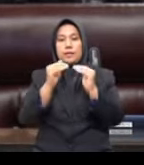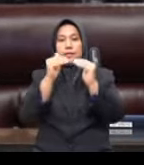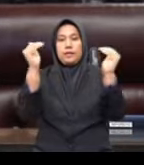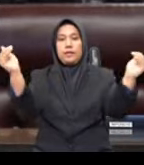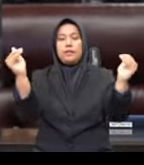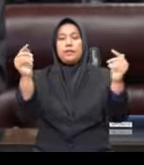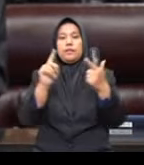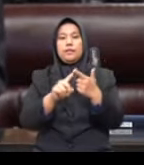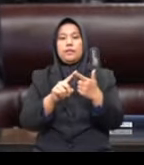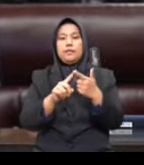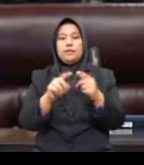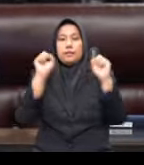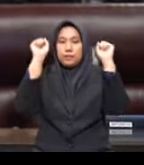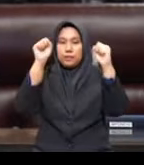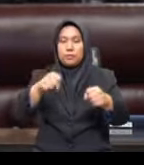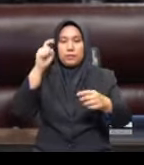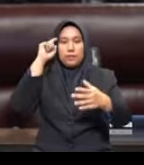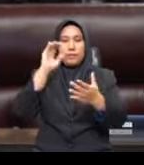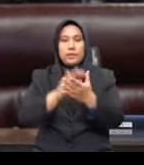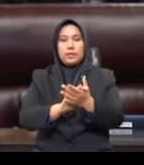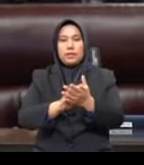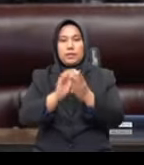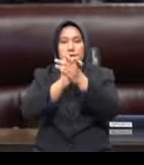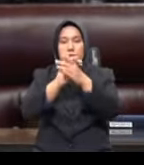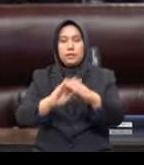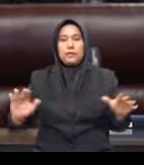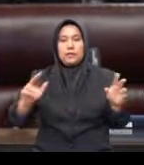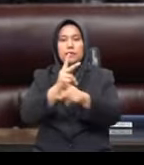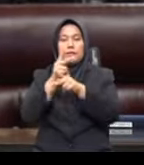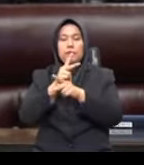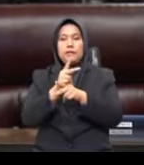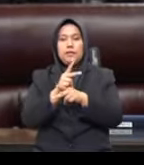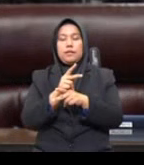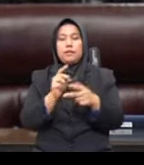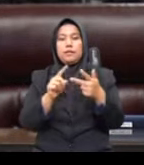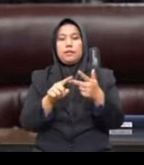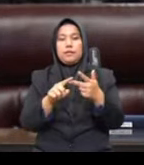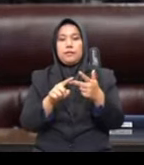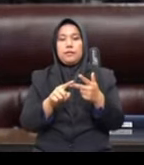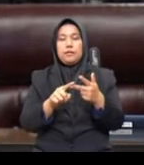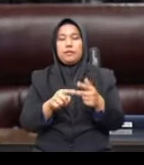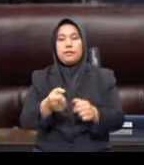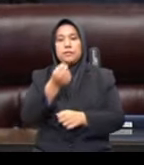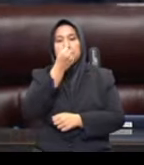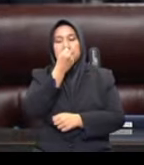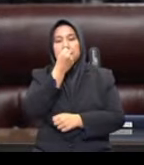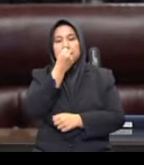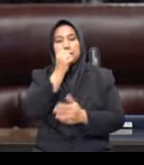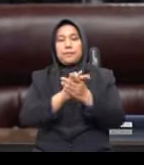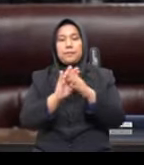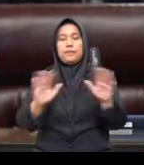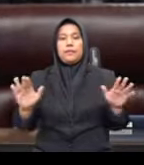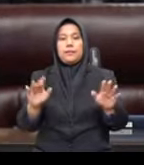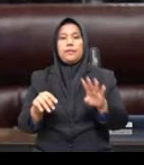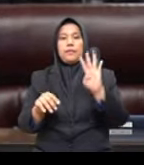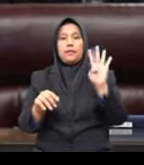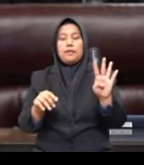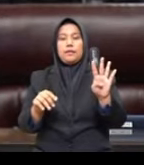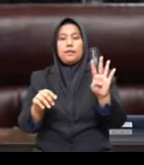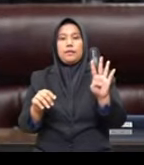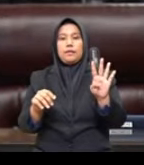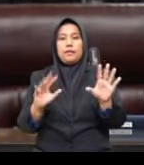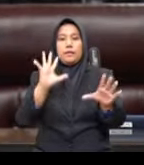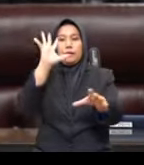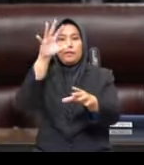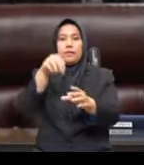keadilan kedua kebolehpercayaan keselam dan kawalan ketiga privasi dan keselamatan keempat